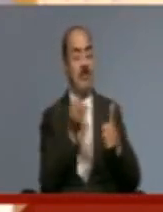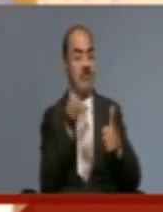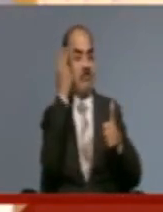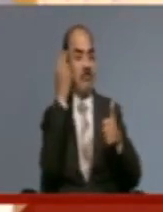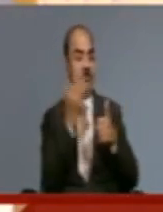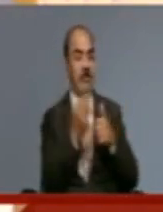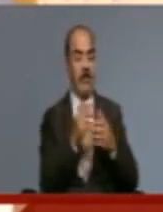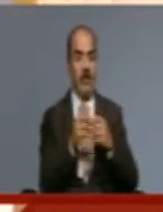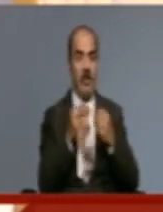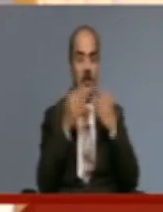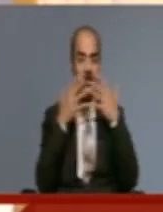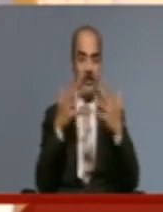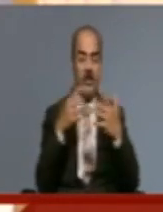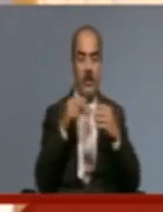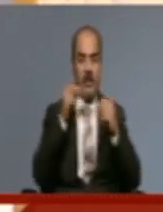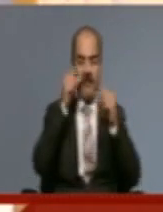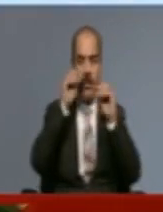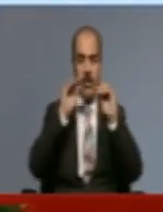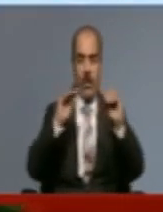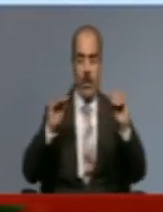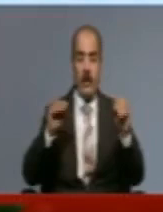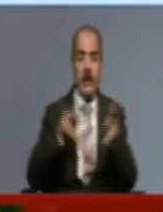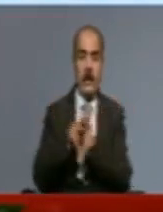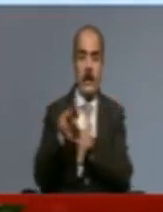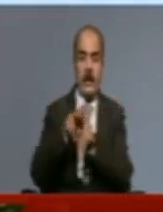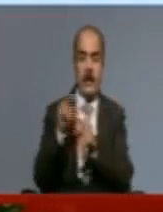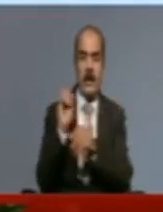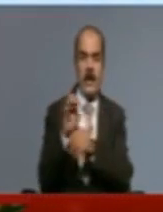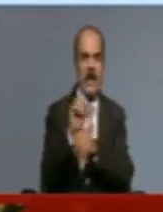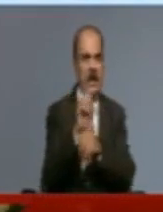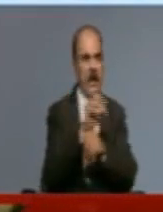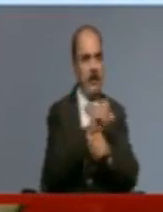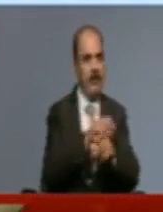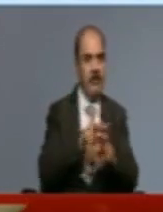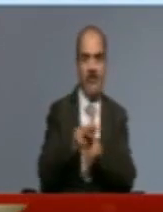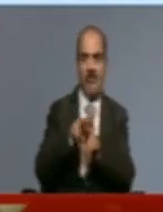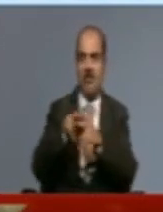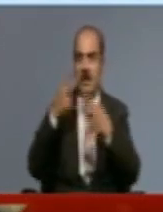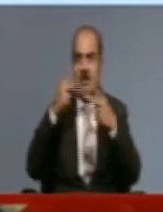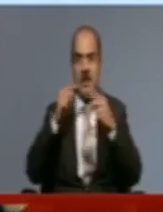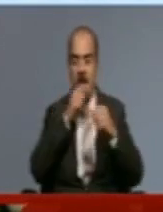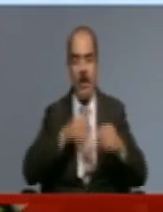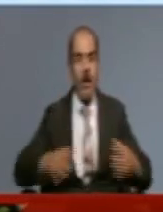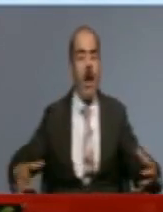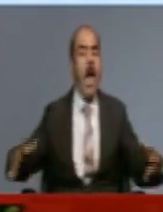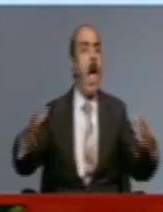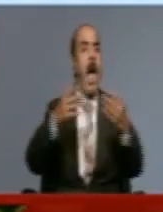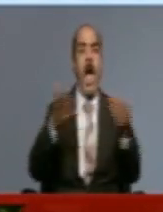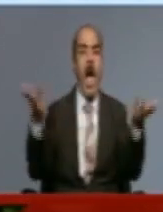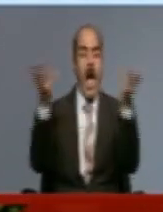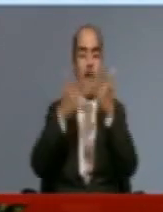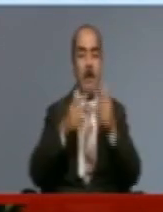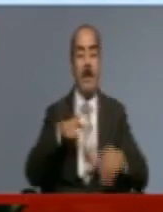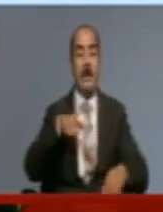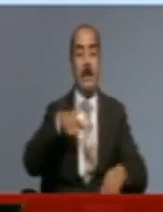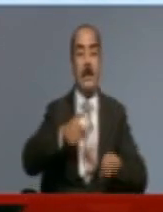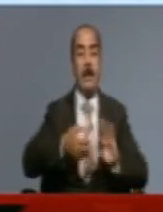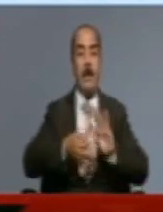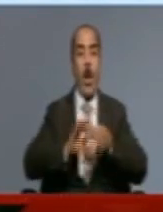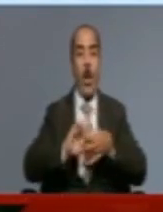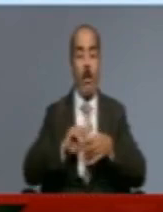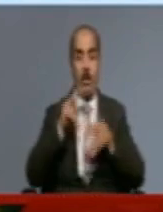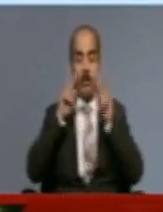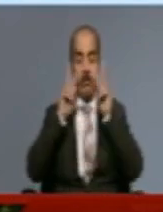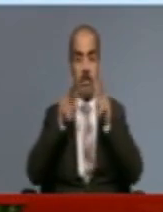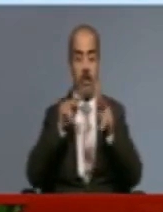نورة لرفع الوعي والتدريب والتمكين والحماية في الوصول إلى ما يزيد على 60 مليون مشاهد عبر